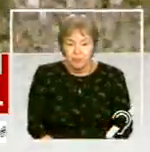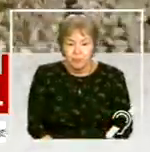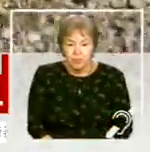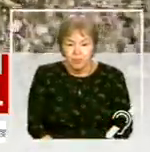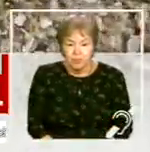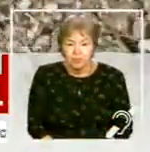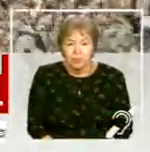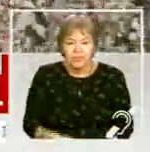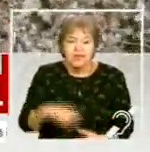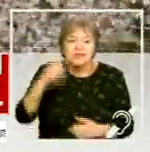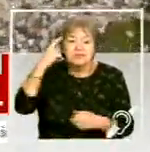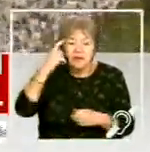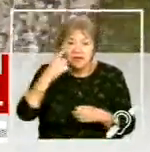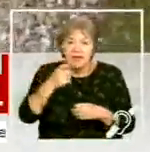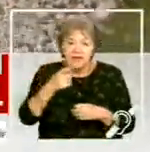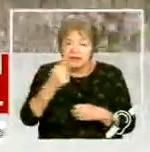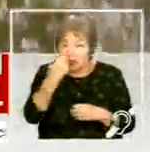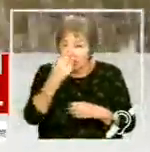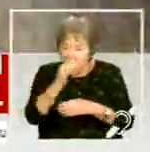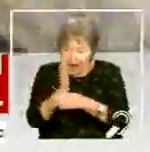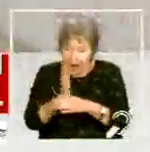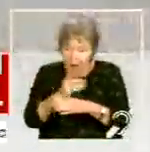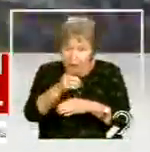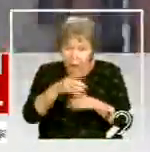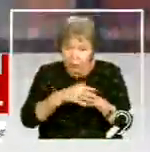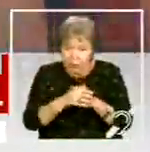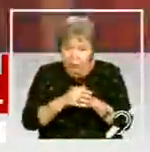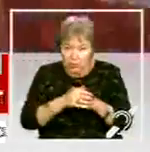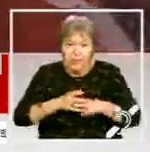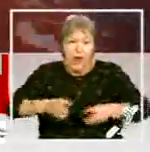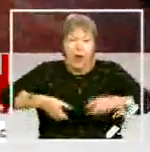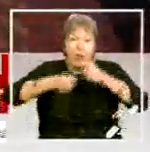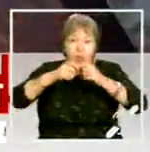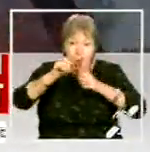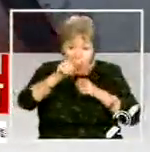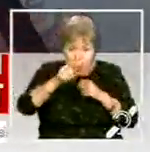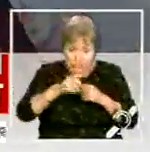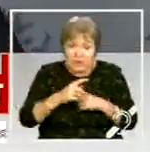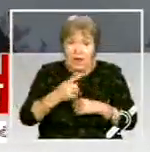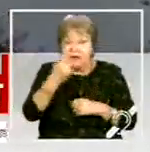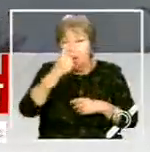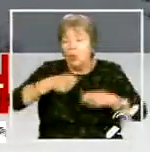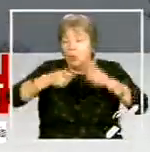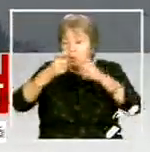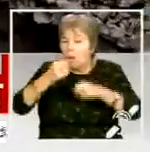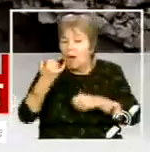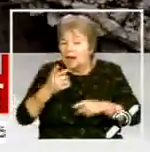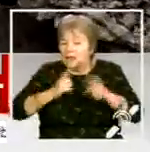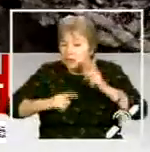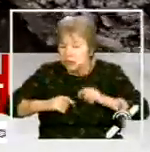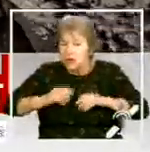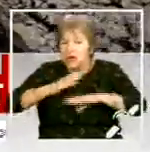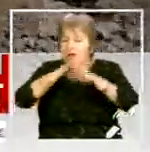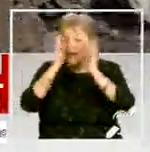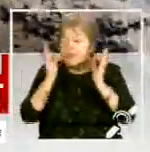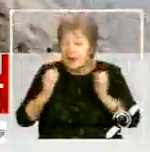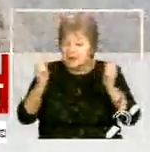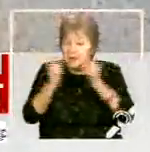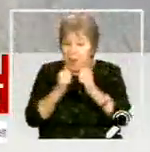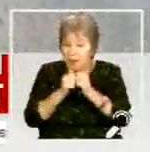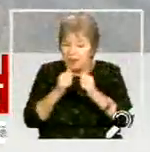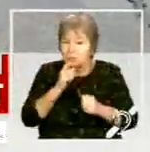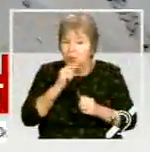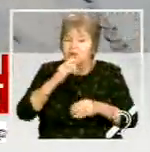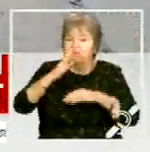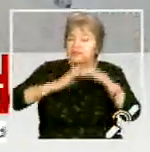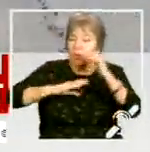Asta am de gândit. În rest nimic. N-am alte probleme. Blocul din imagine este unul dintre imobilele afectate după ce dimineață pământul pe care sunt